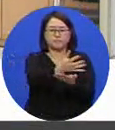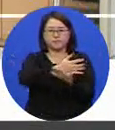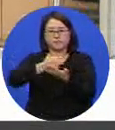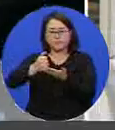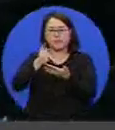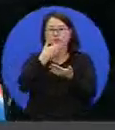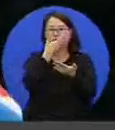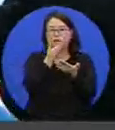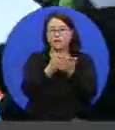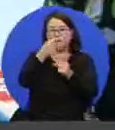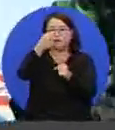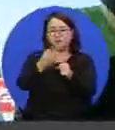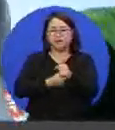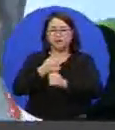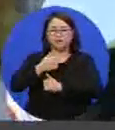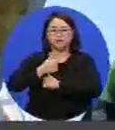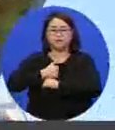지켜나가겠습니다.